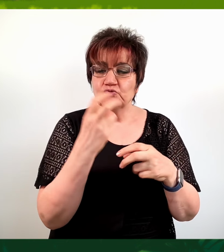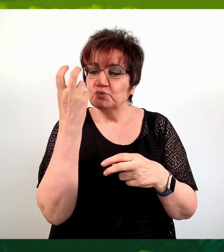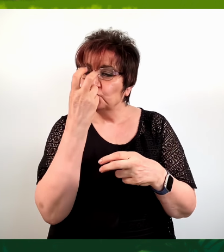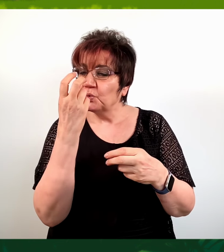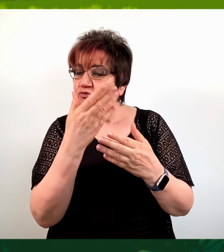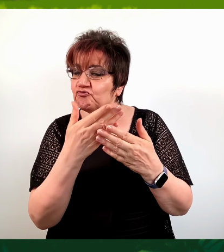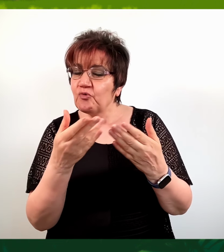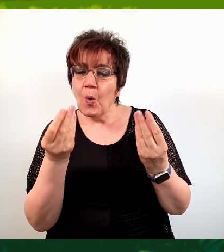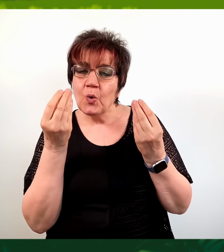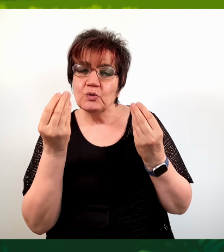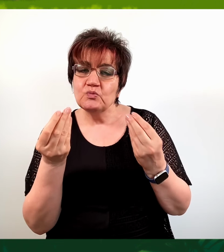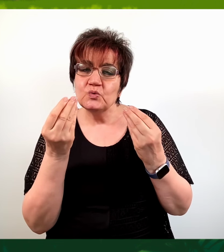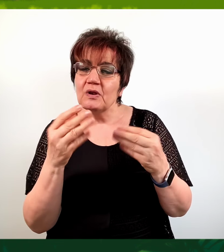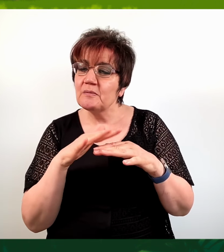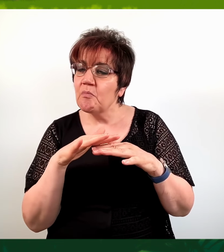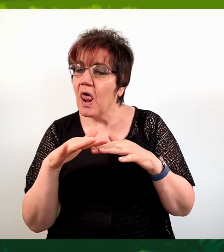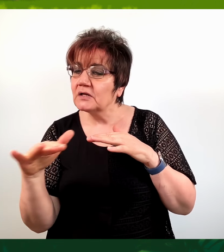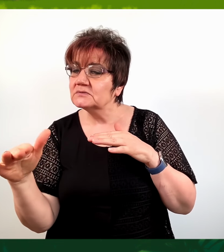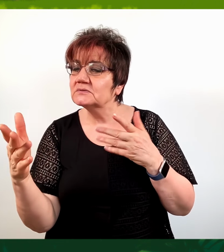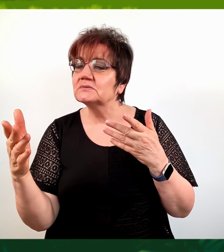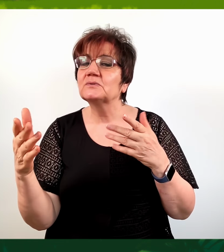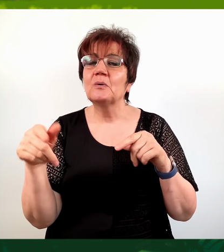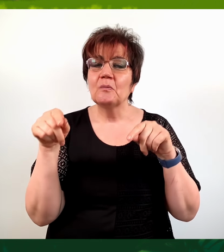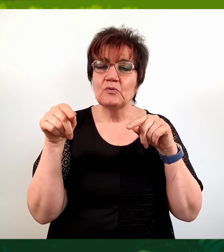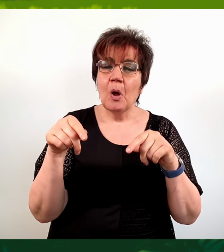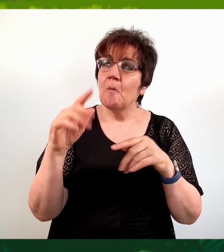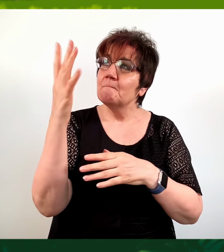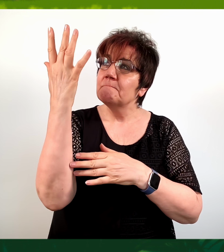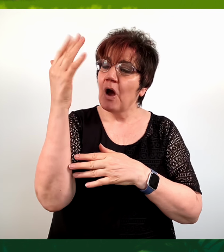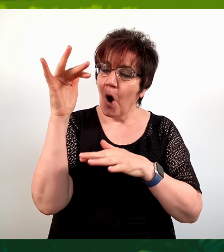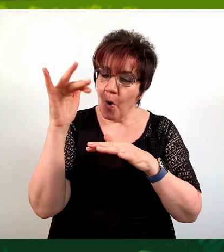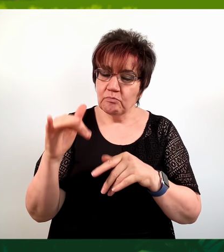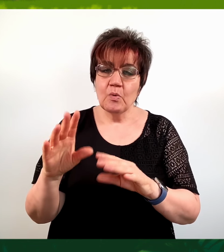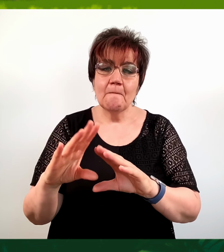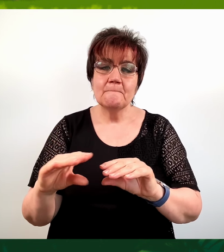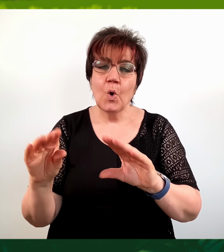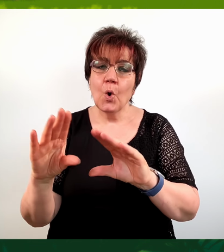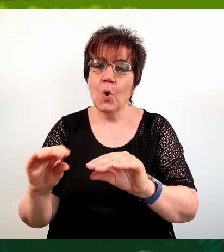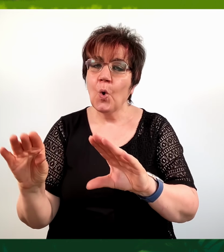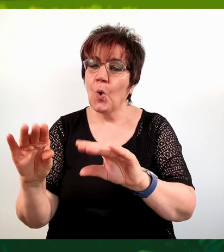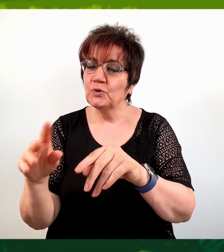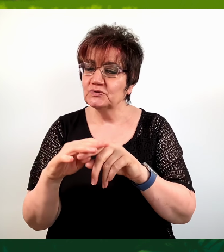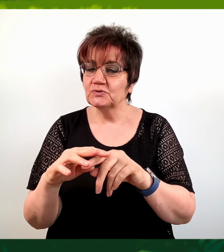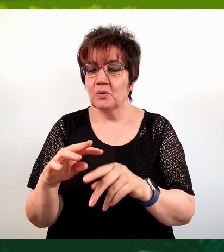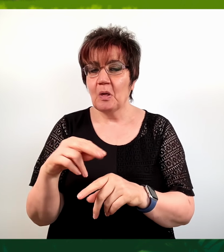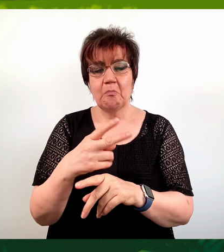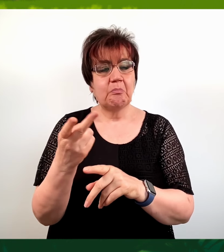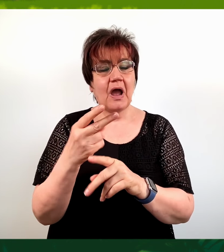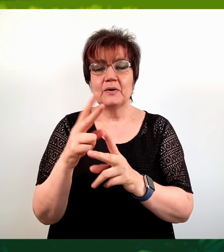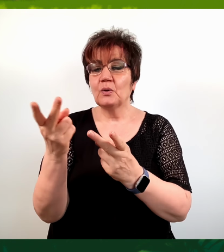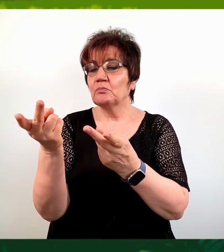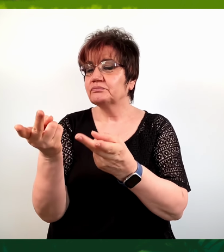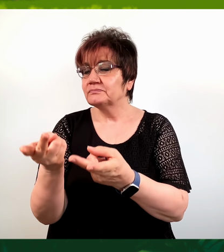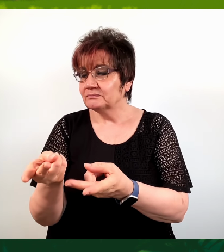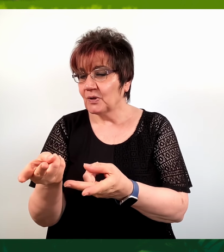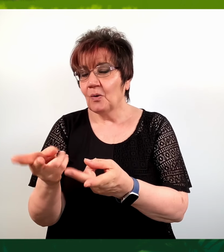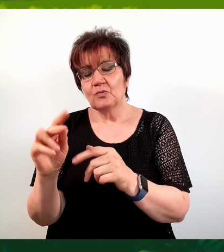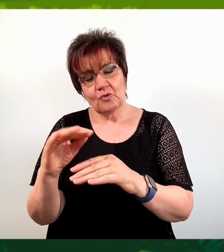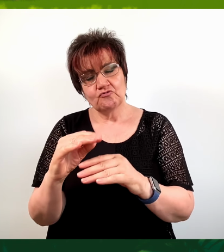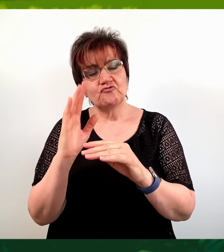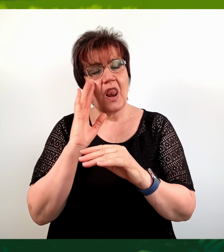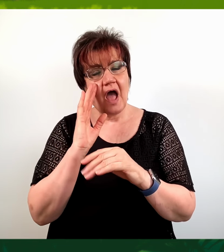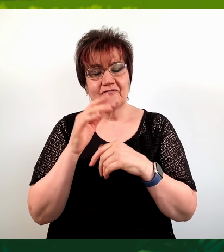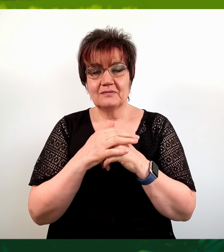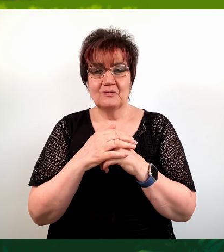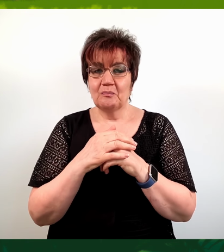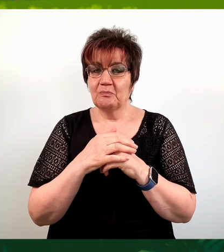gemütlichen Platz auf dem Moos unter einem Baum und übernachteten im Wald und kein Leid trat über